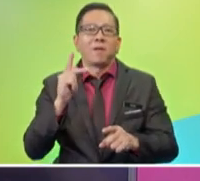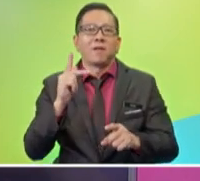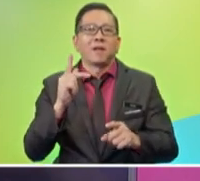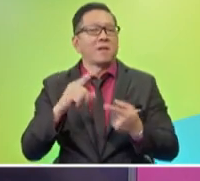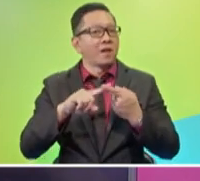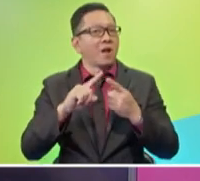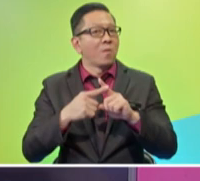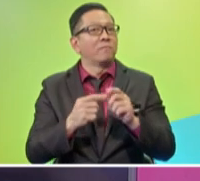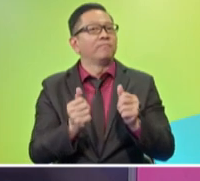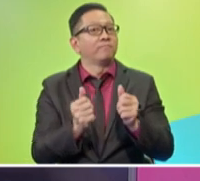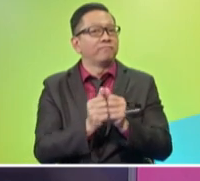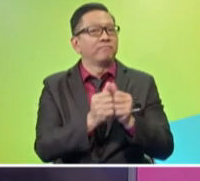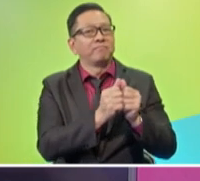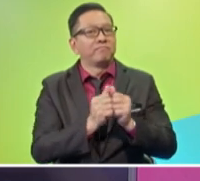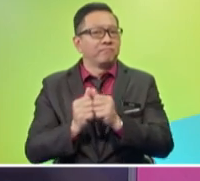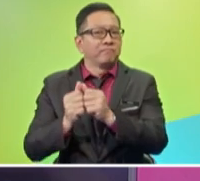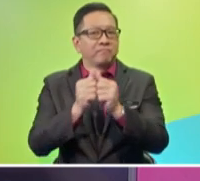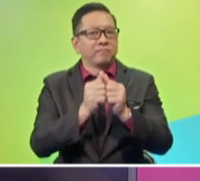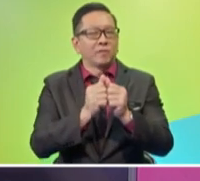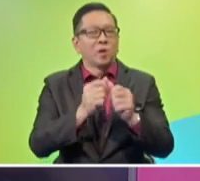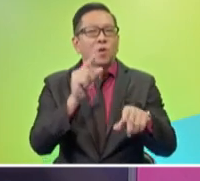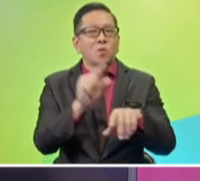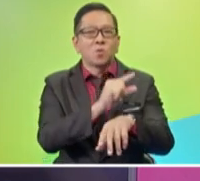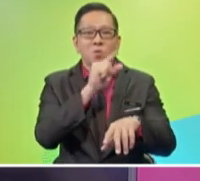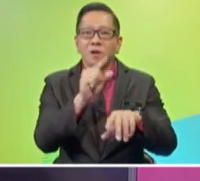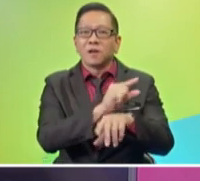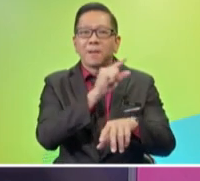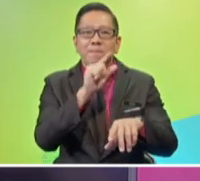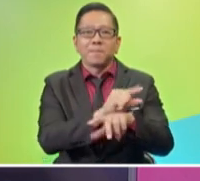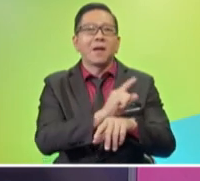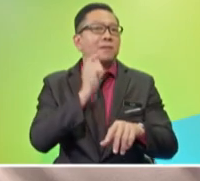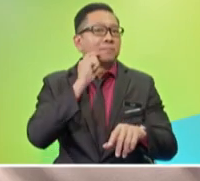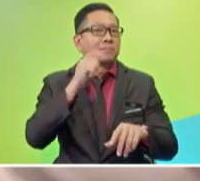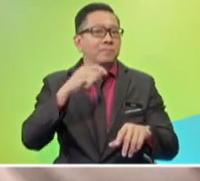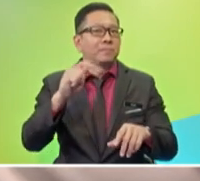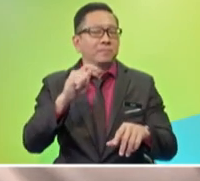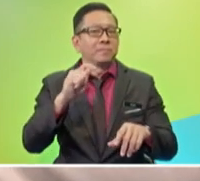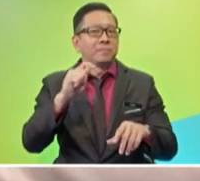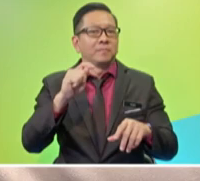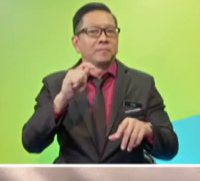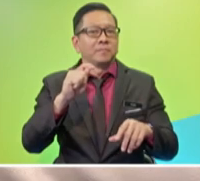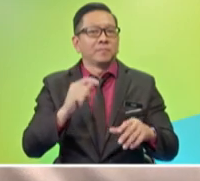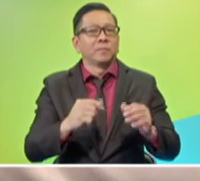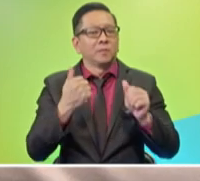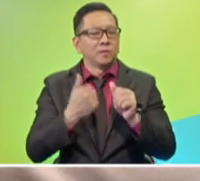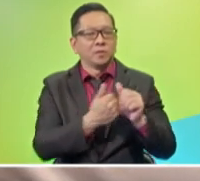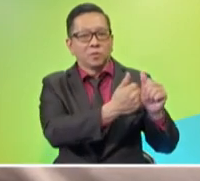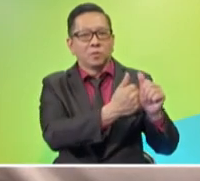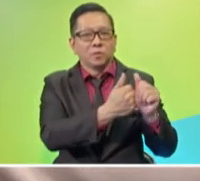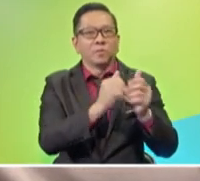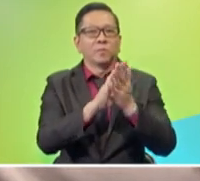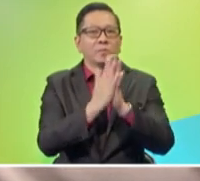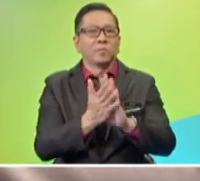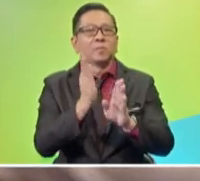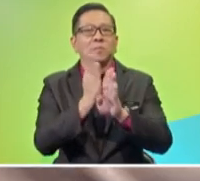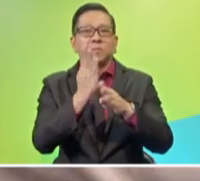kita surih lagi sekali tetapi dengan menggunakan pen. Betul. Okey, satu, dua, tiga. Mira buat ya, cikgu? Ya, ikut tadi. Macam mana Mira buat guna